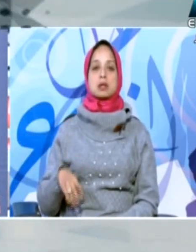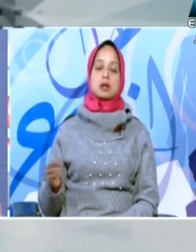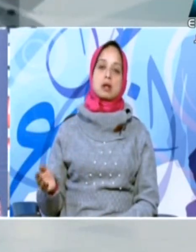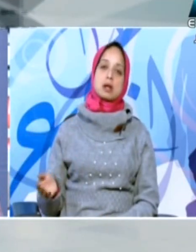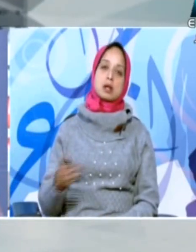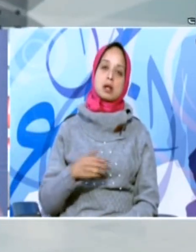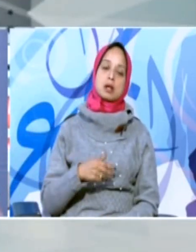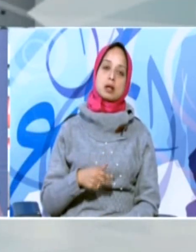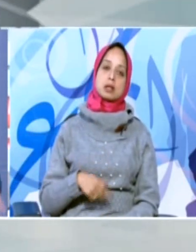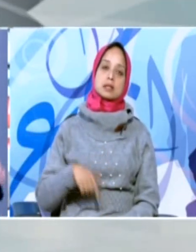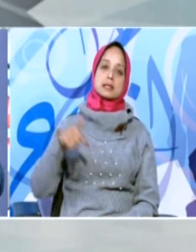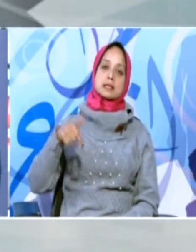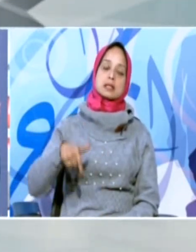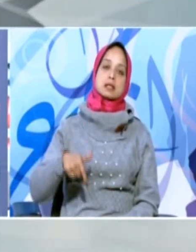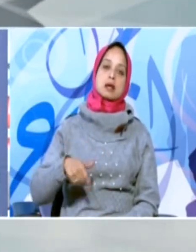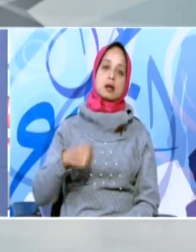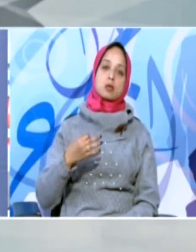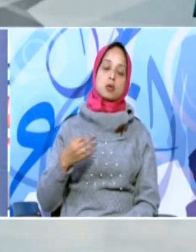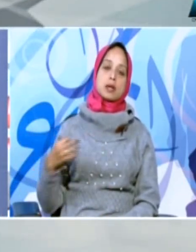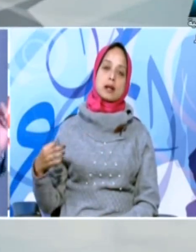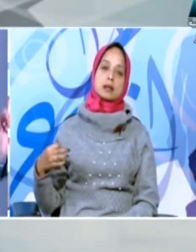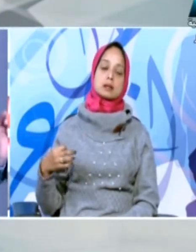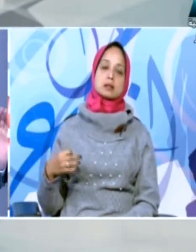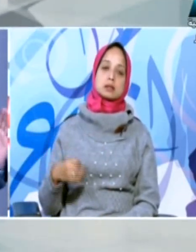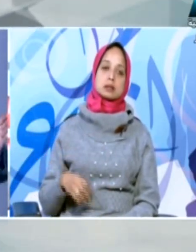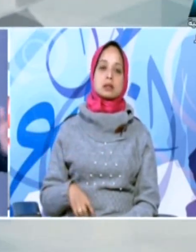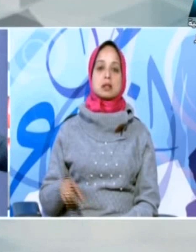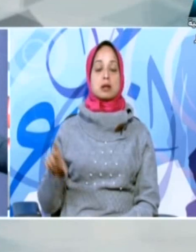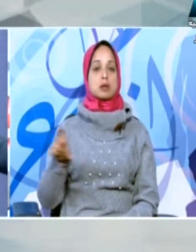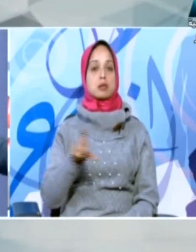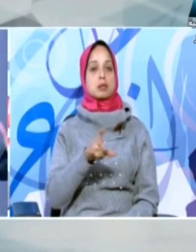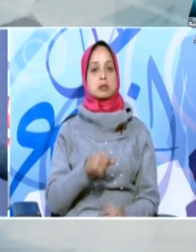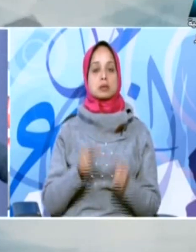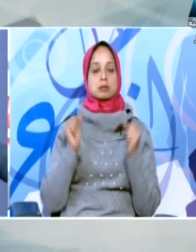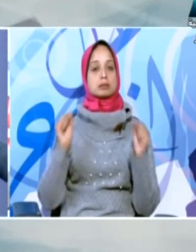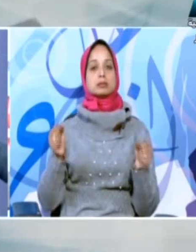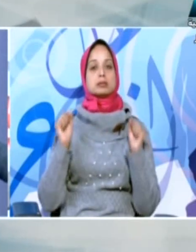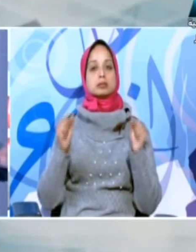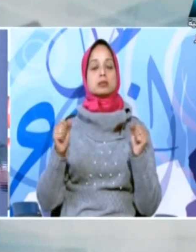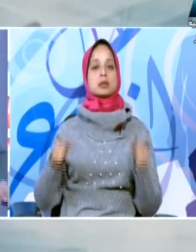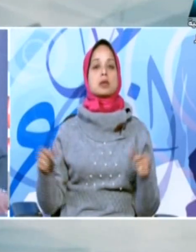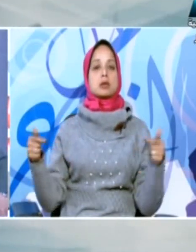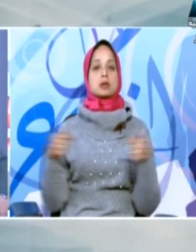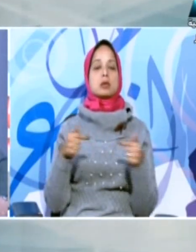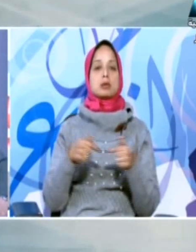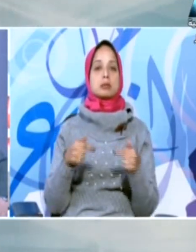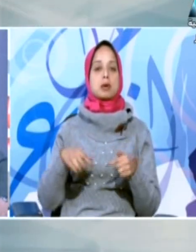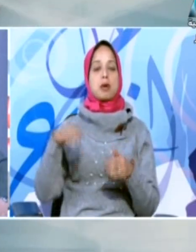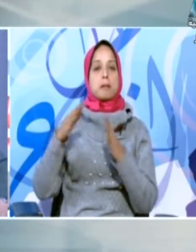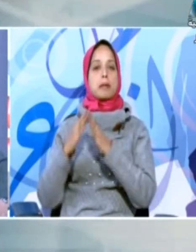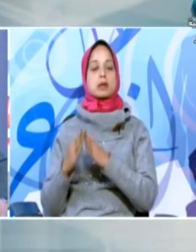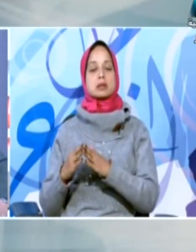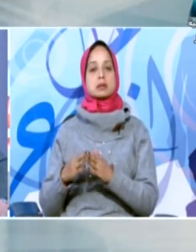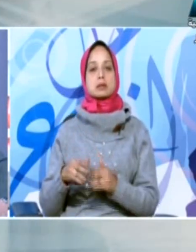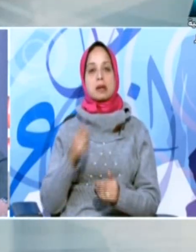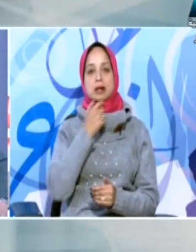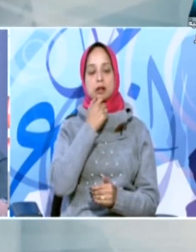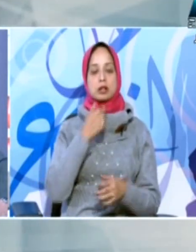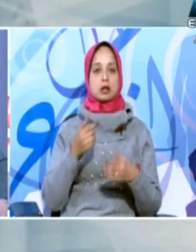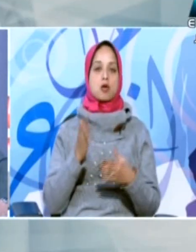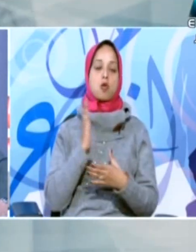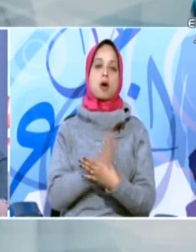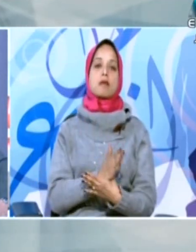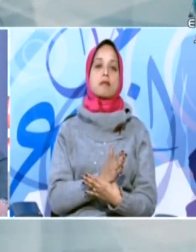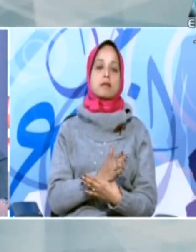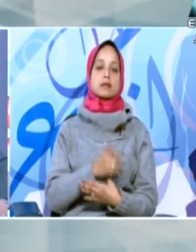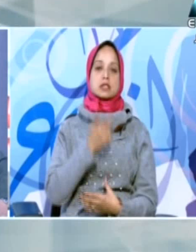36. هتلاقي دي المرحلة الأولى من 20 ل 36 ده كفاح وضرب في إنجلترا، أوف من 36 وقفت